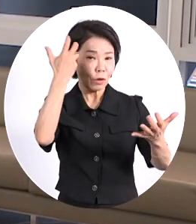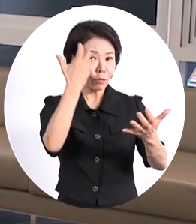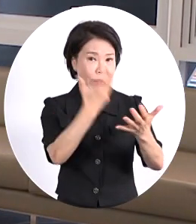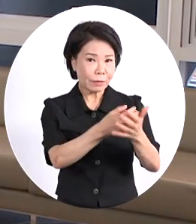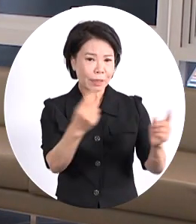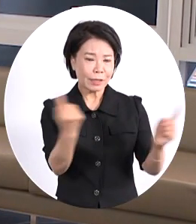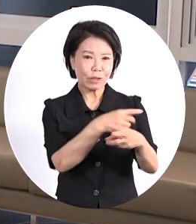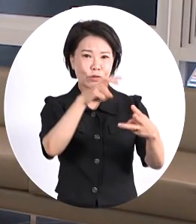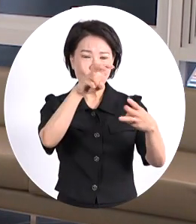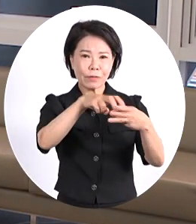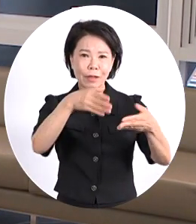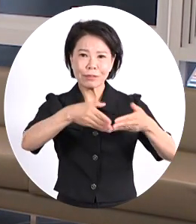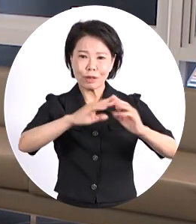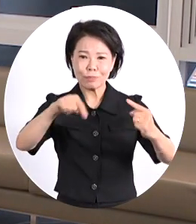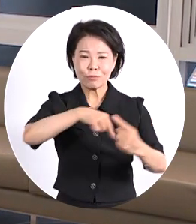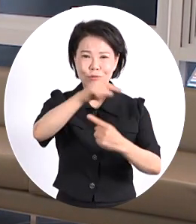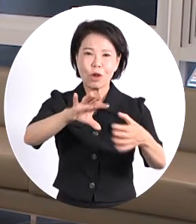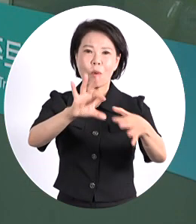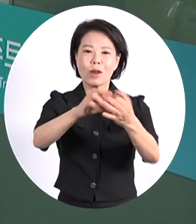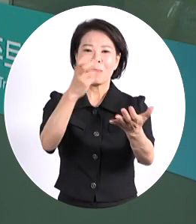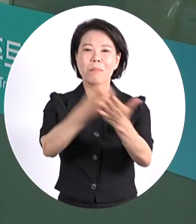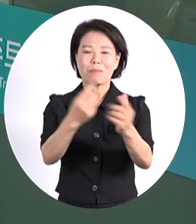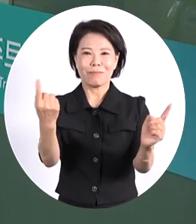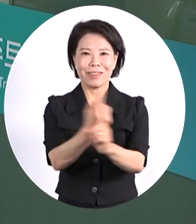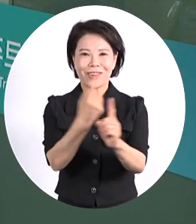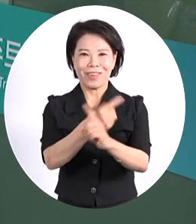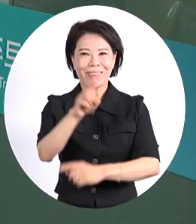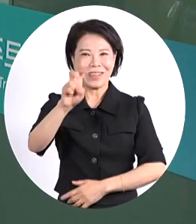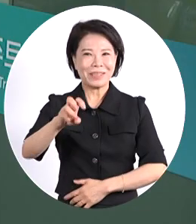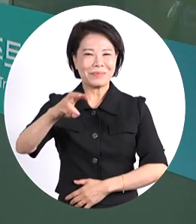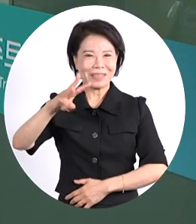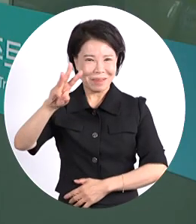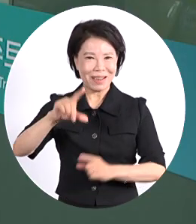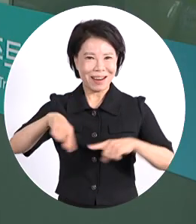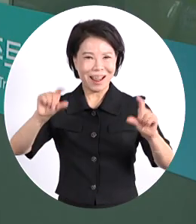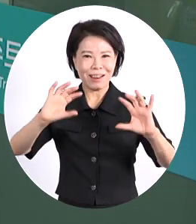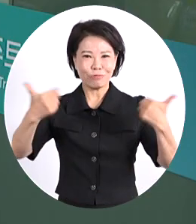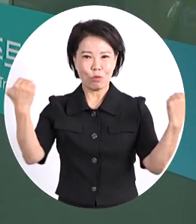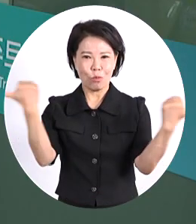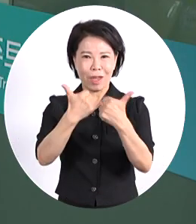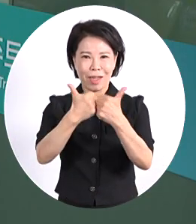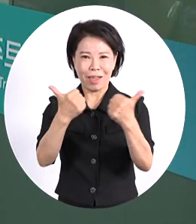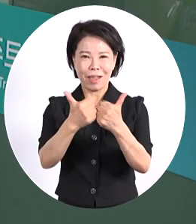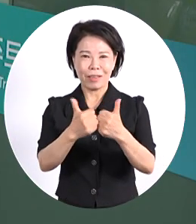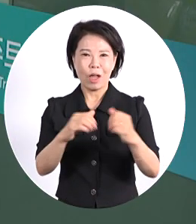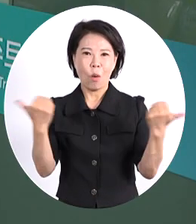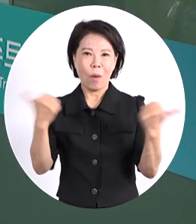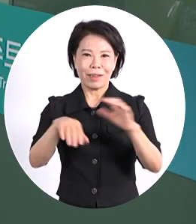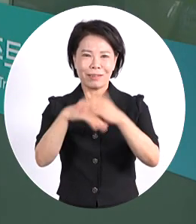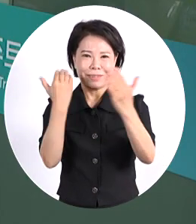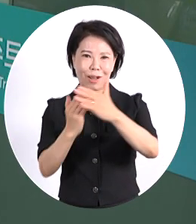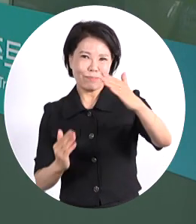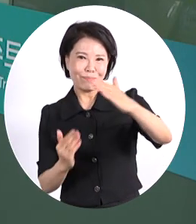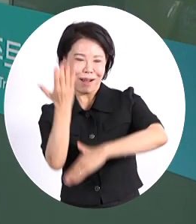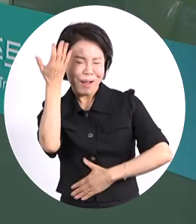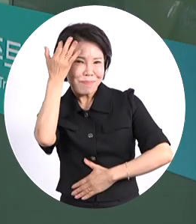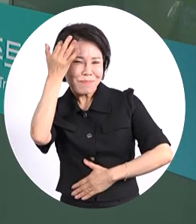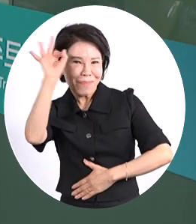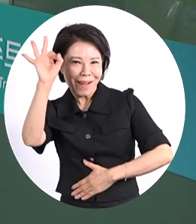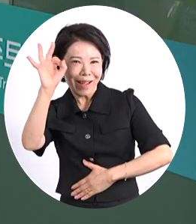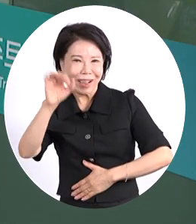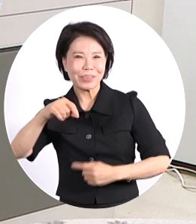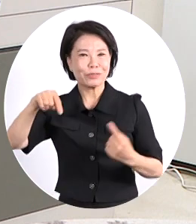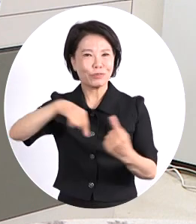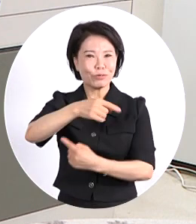국립국가트라우마치유센터의 설립 및 운영에 관한 법률 일부 개정안이 23일 국회 본회의를 통과하면서